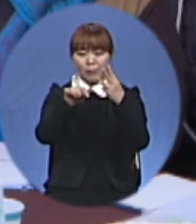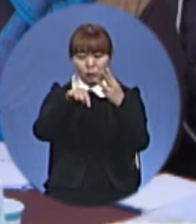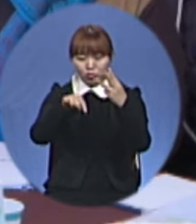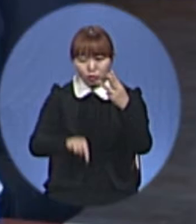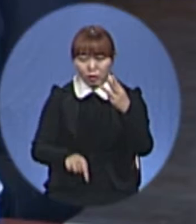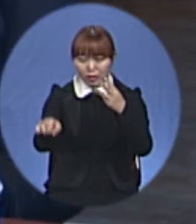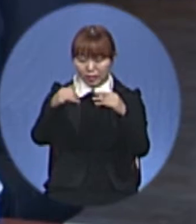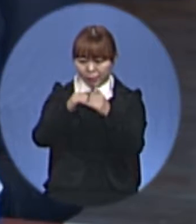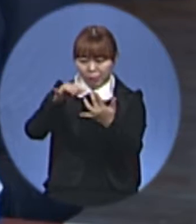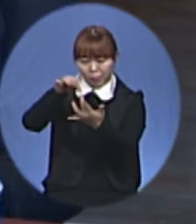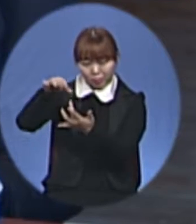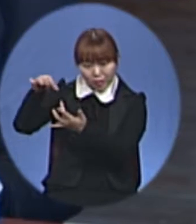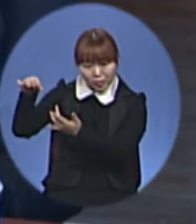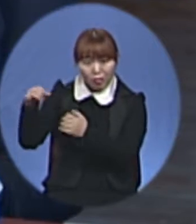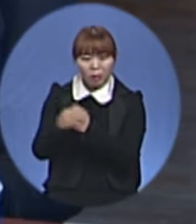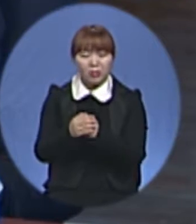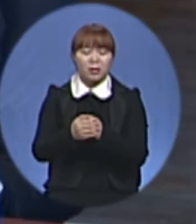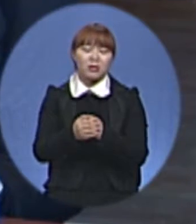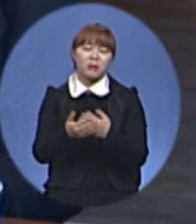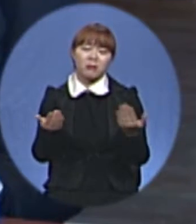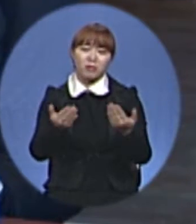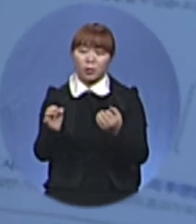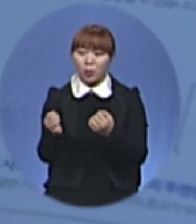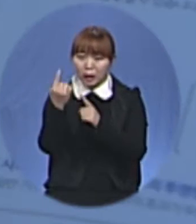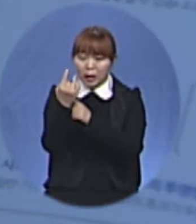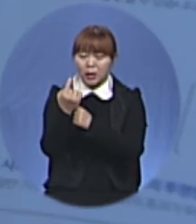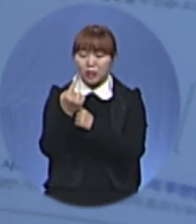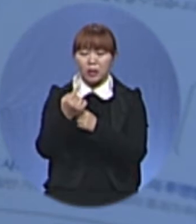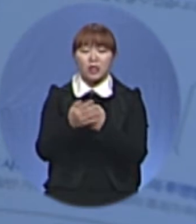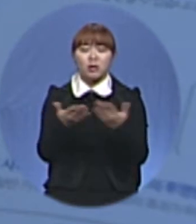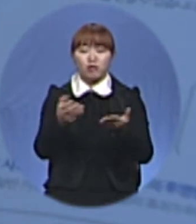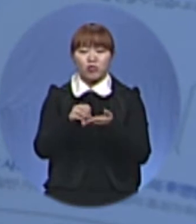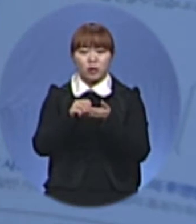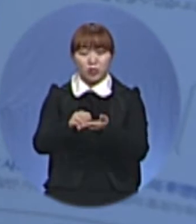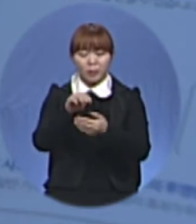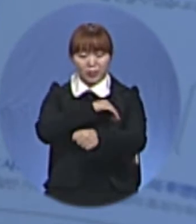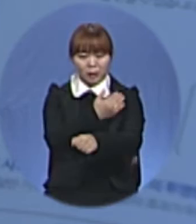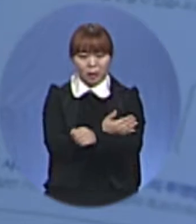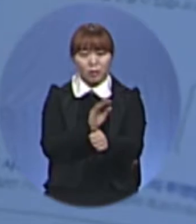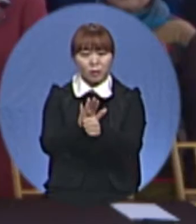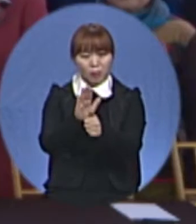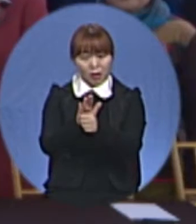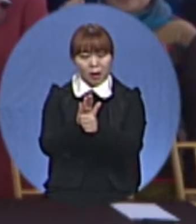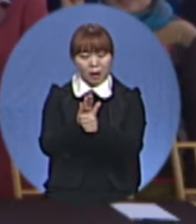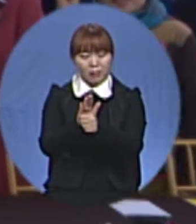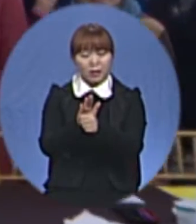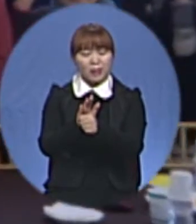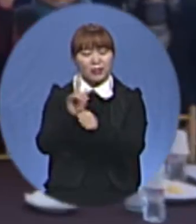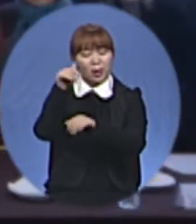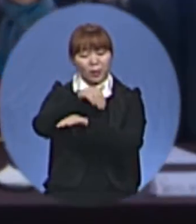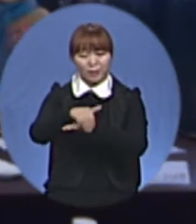사업 대상자를 선정해 근로동기와 취업 능력을 키우기 위한 교육을 실시할 예정입니다.